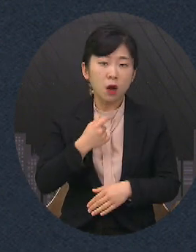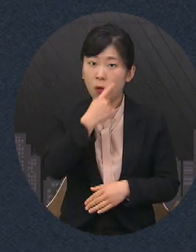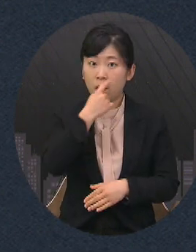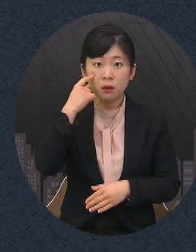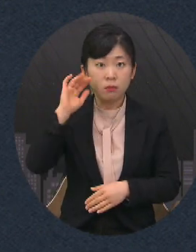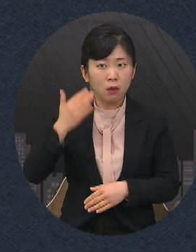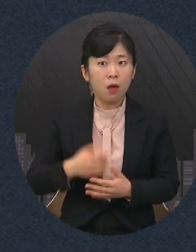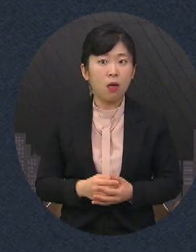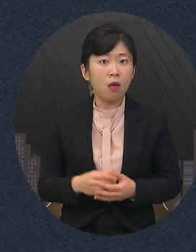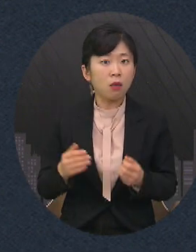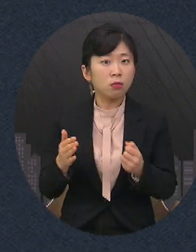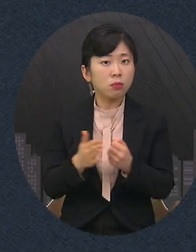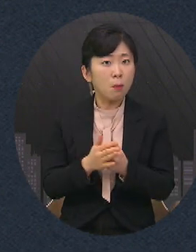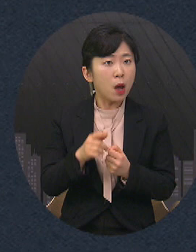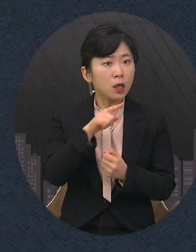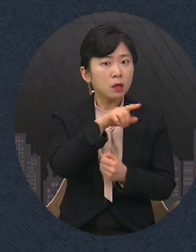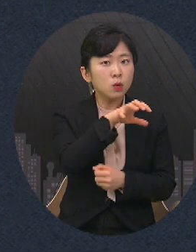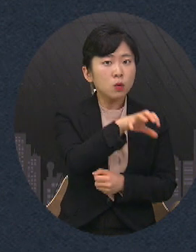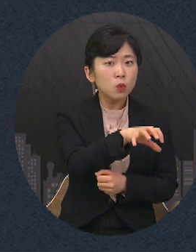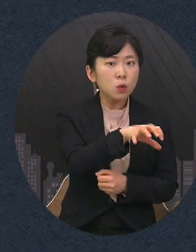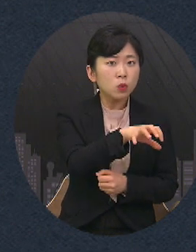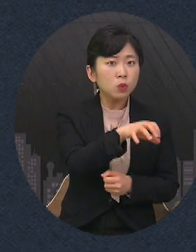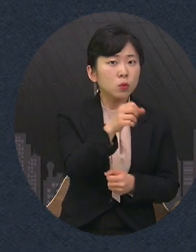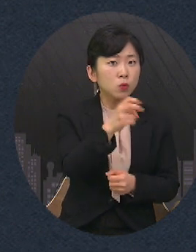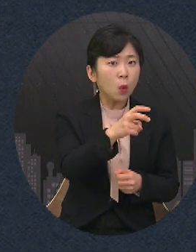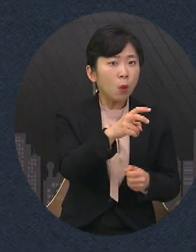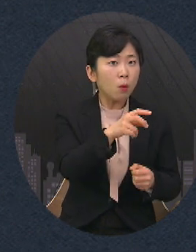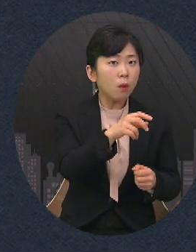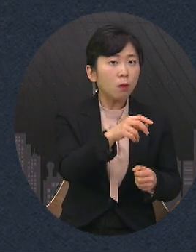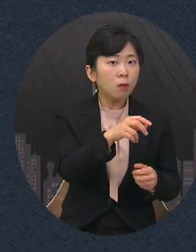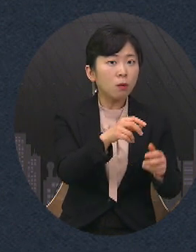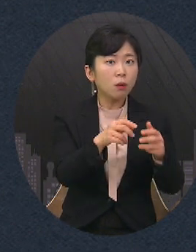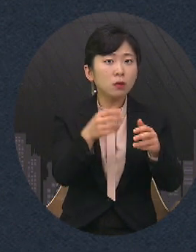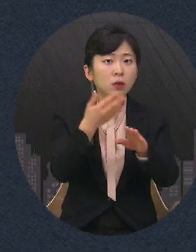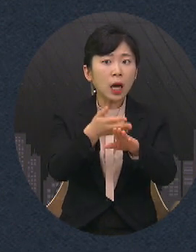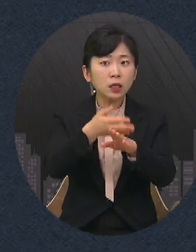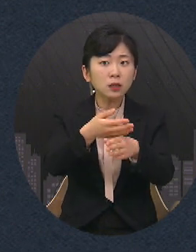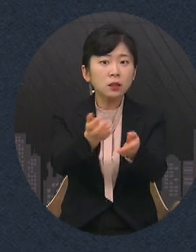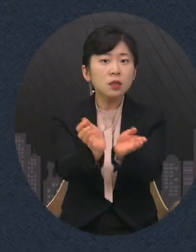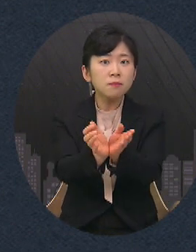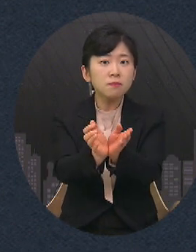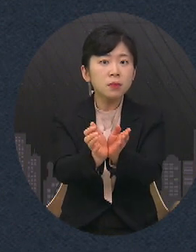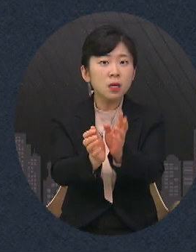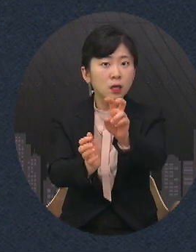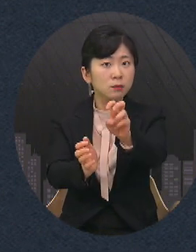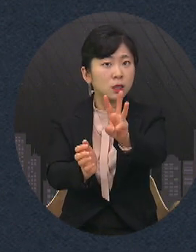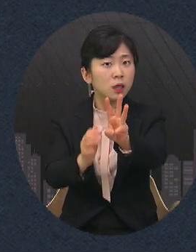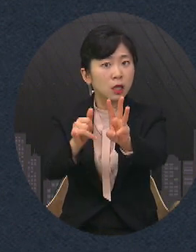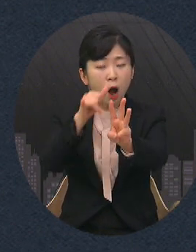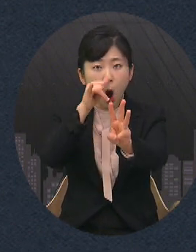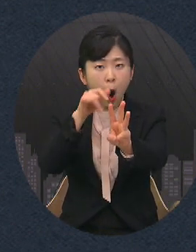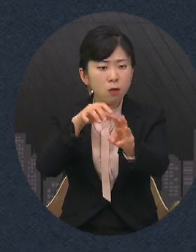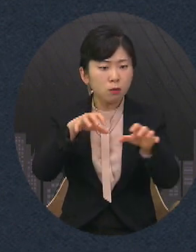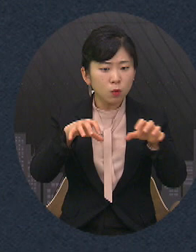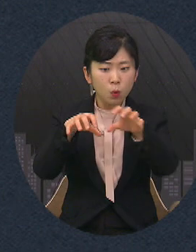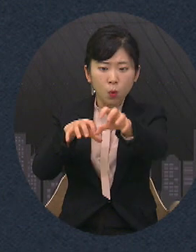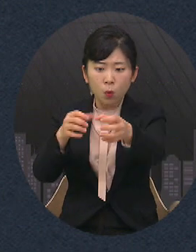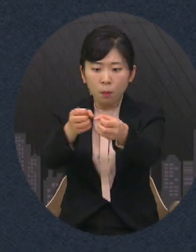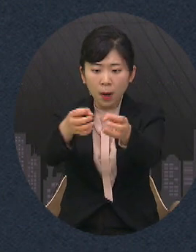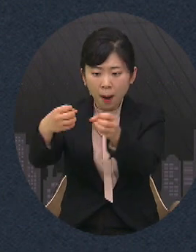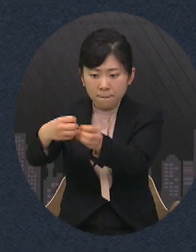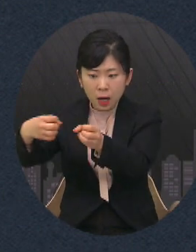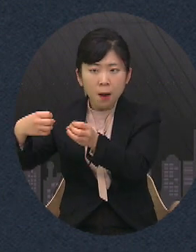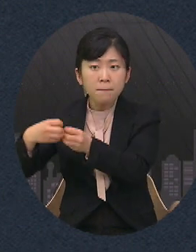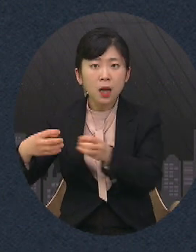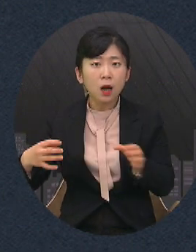여기에 단란 주점 업주 등 23명이 확진된 또 다른 그룹 까지 6일간 모두 마음 병으로 늘어난 소규모